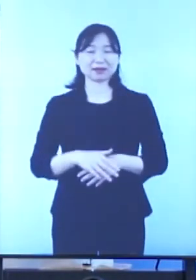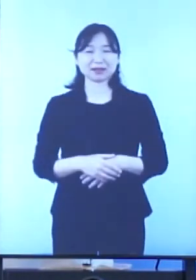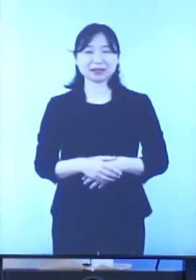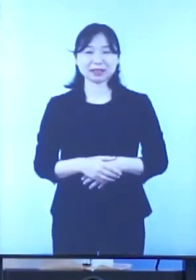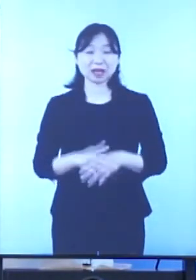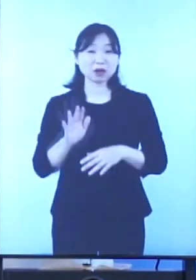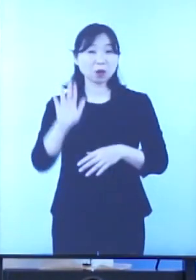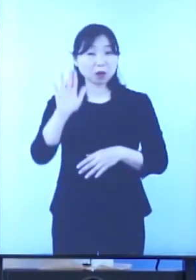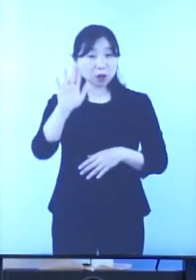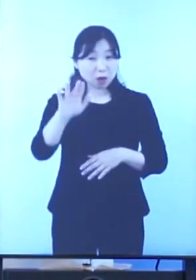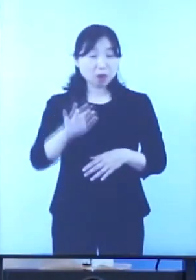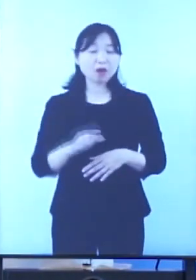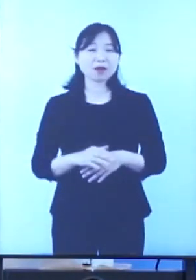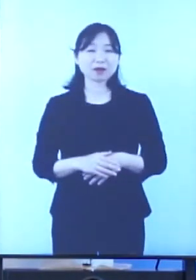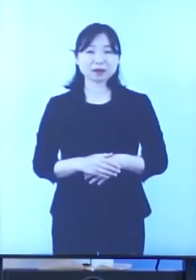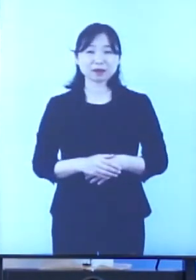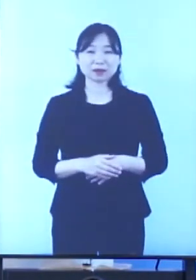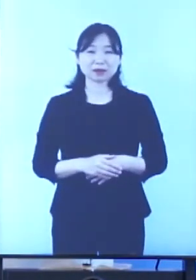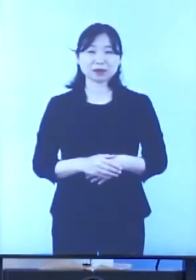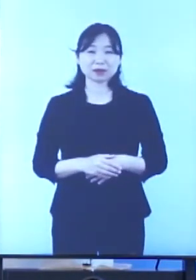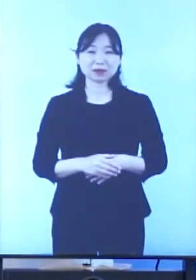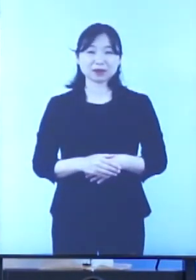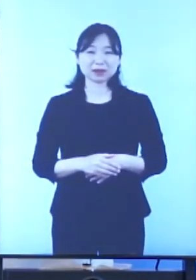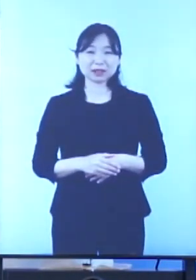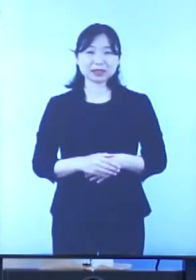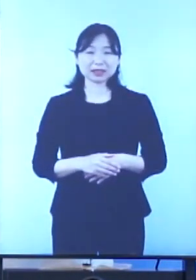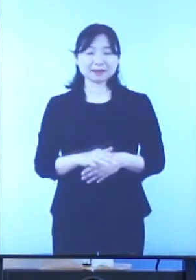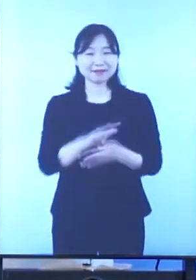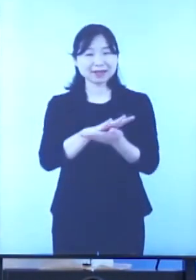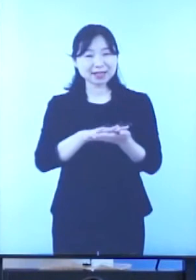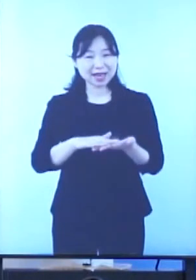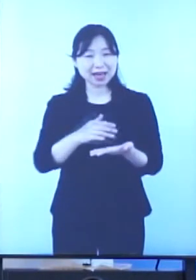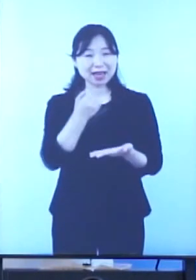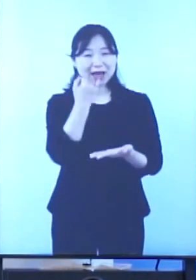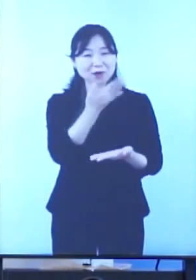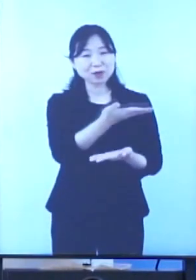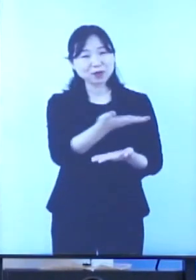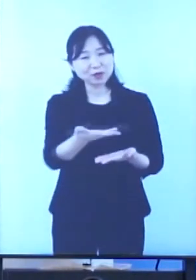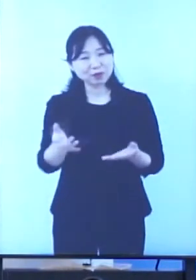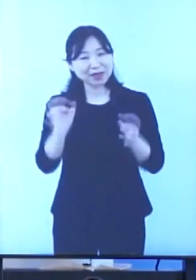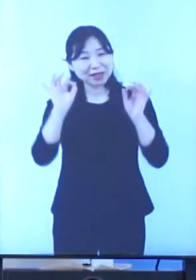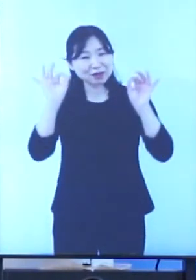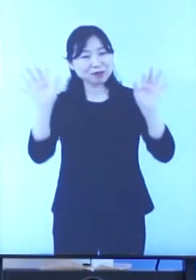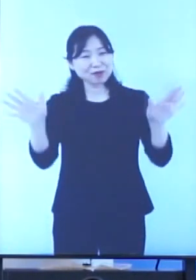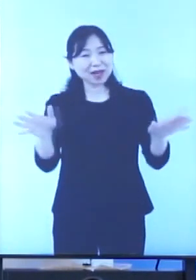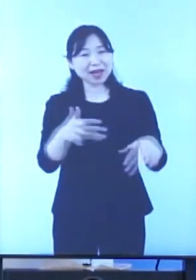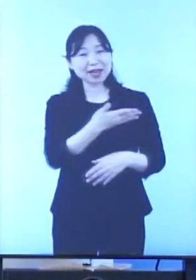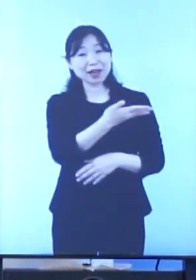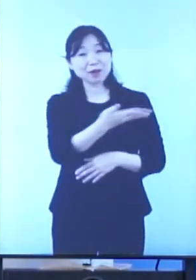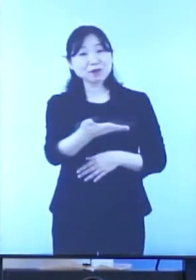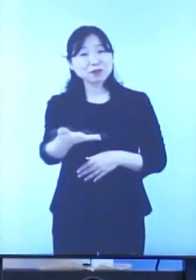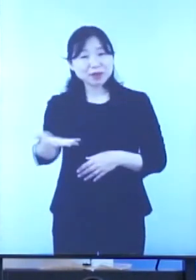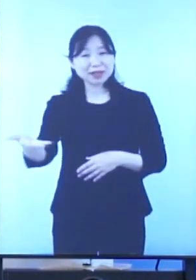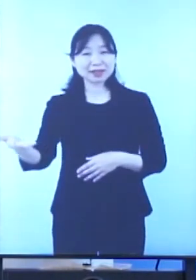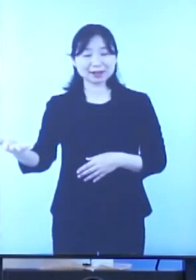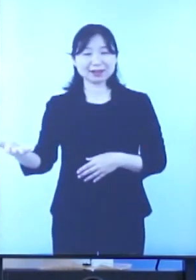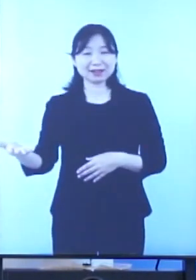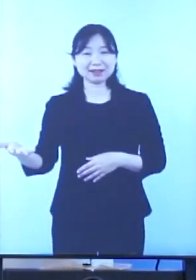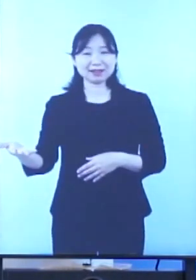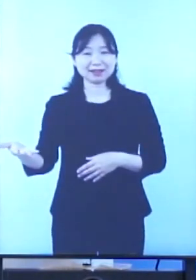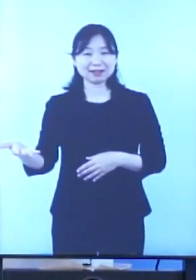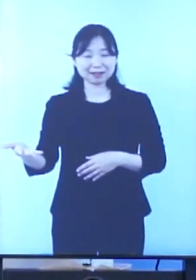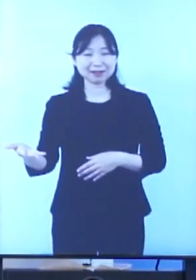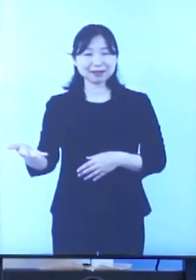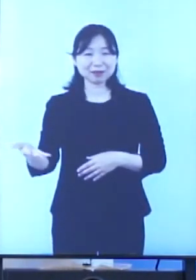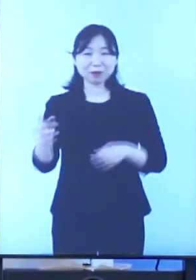続きこの、はい、きれいな海、豊かな海、それぞれ、の観点